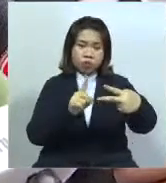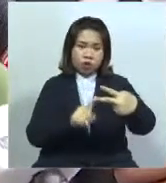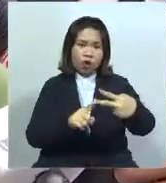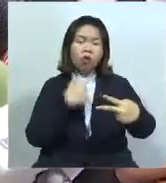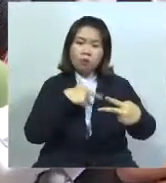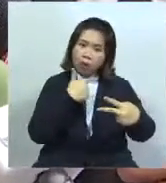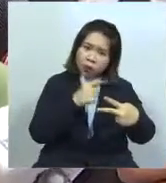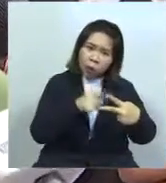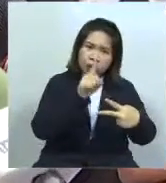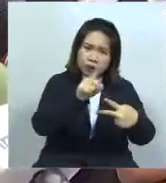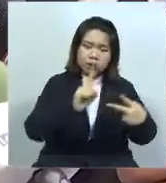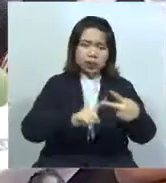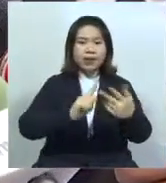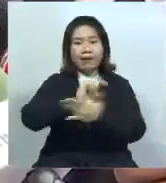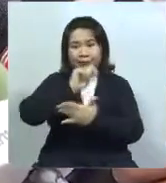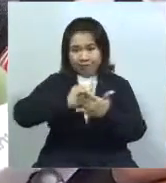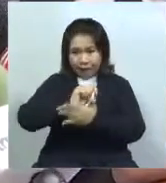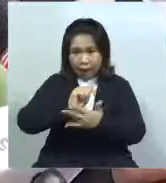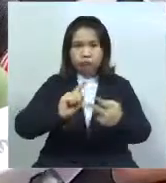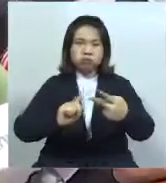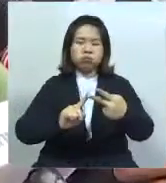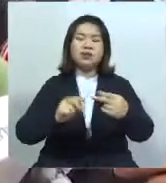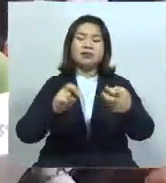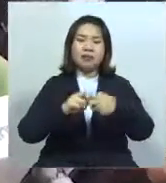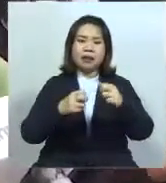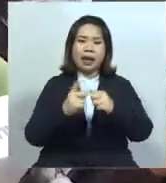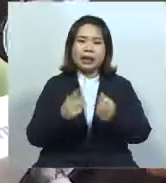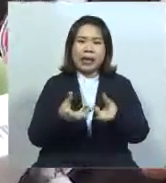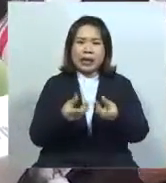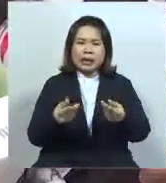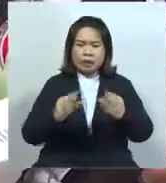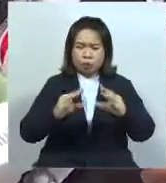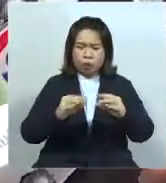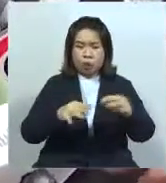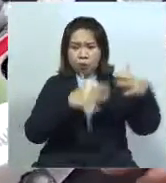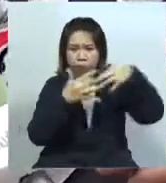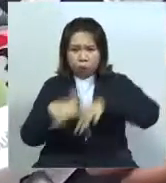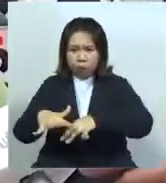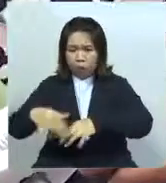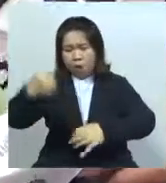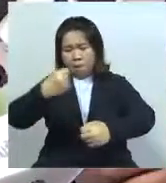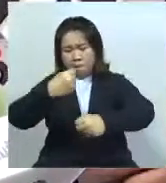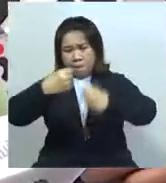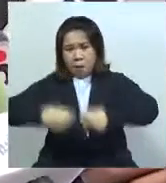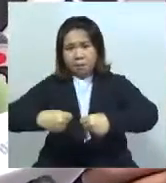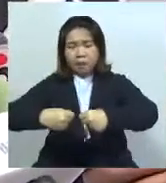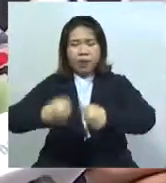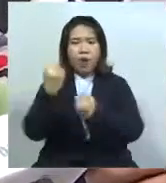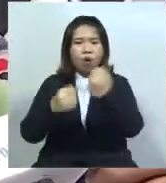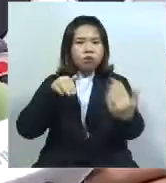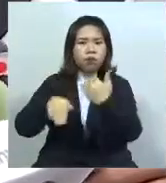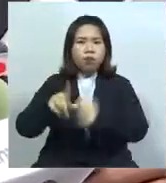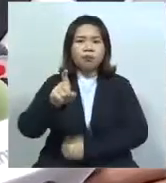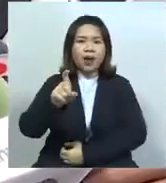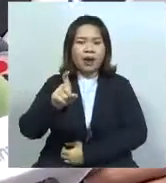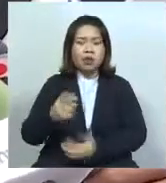อนเหตุการณ์แล้วก็ที่จังหวัดตาก1เหตุการณ์แต่เป็นการดินโคลนถล่มไปกั้นเส้นทางสัญจรอย่างไรก็ตามเพื่อ